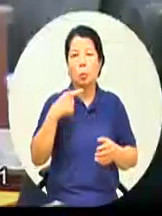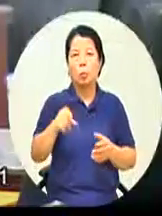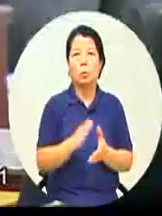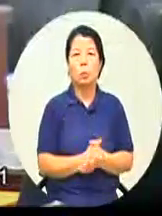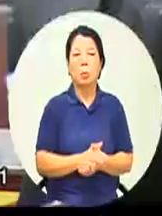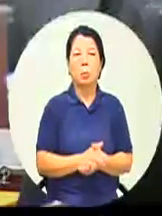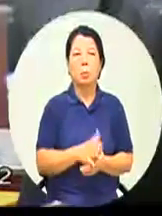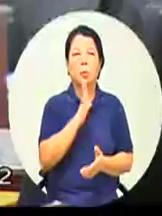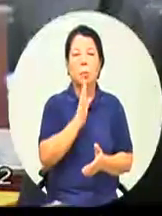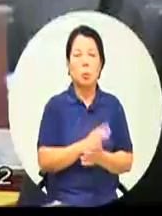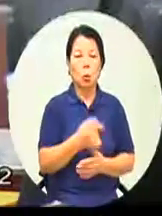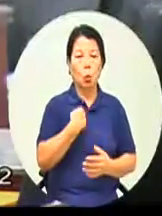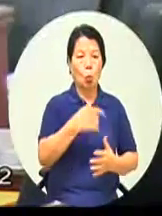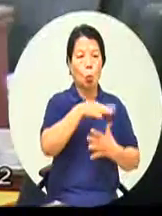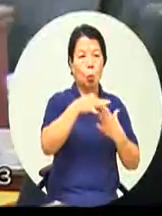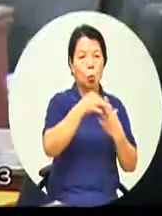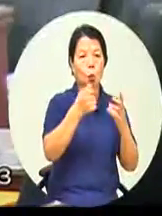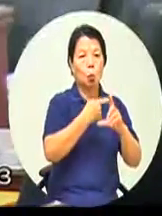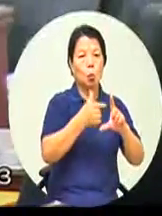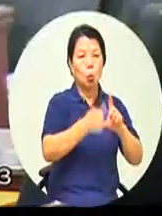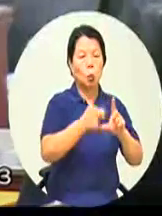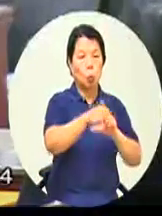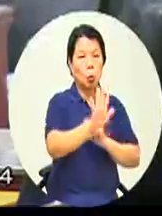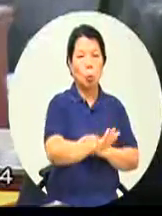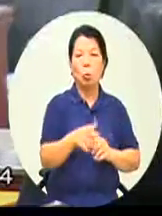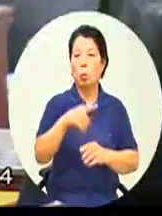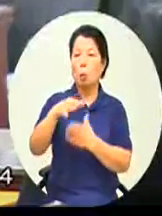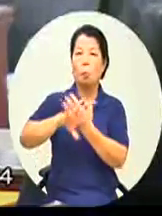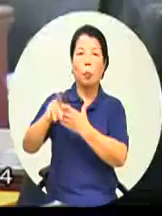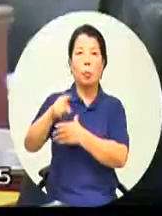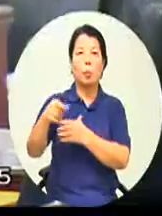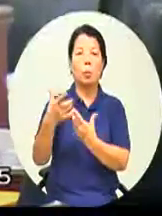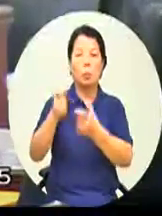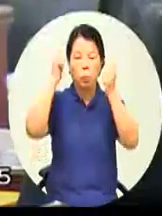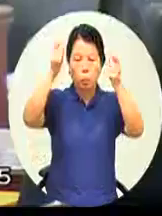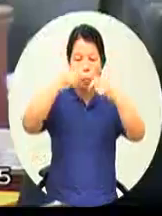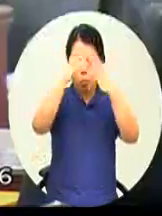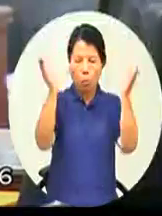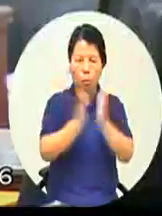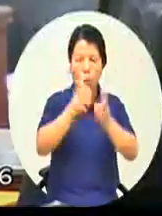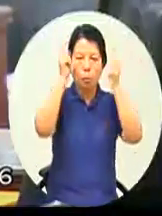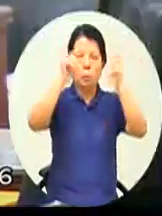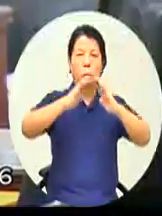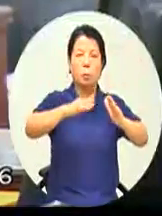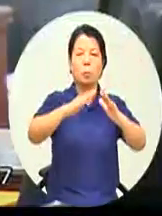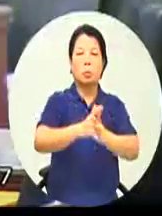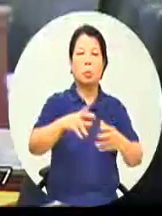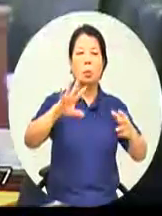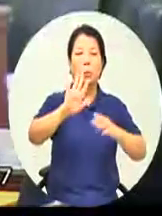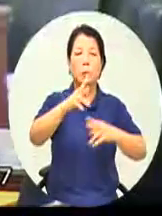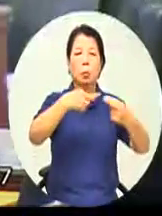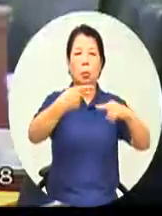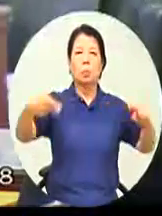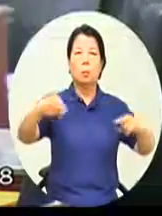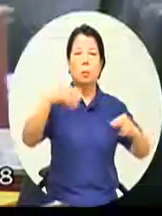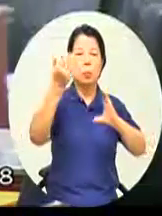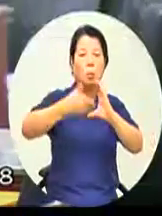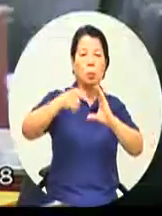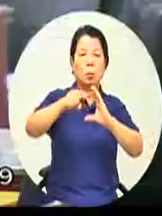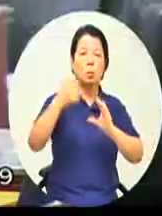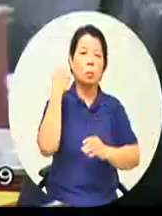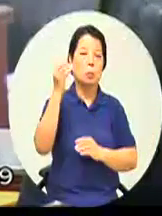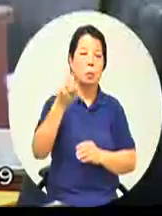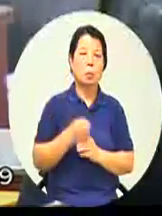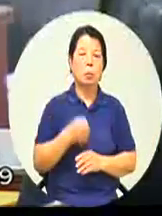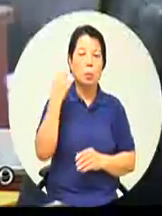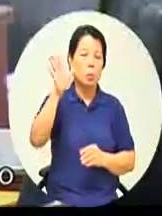有我的选区有这个情形，还是我们整个高雄市所有的有线电视，可能我们新闻局都